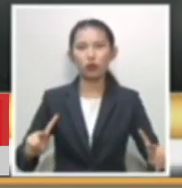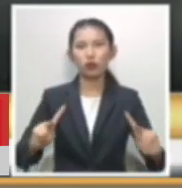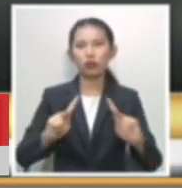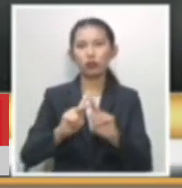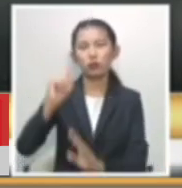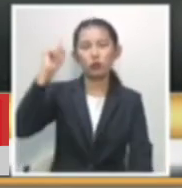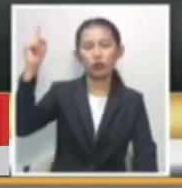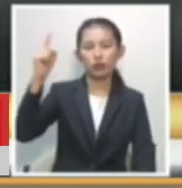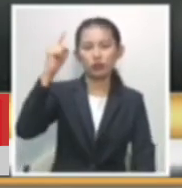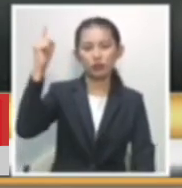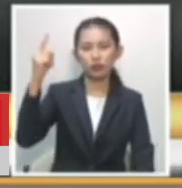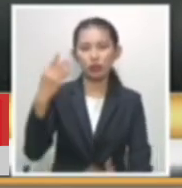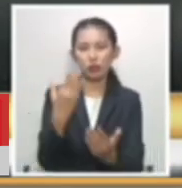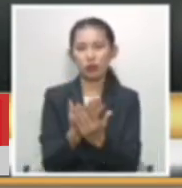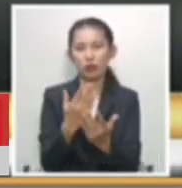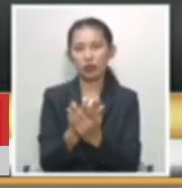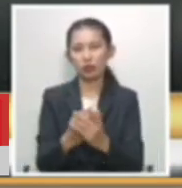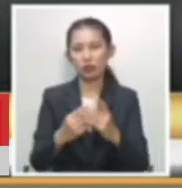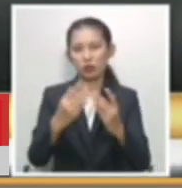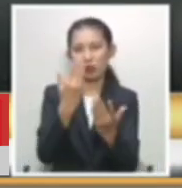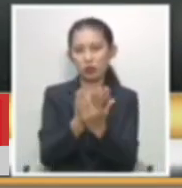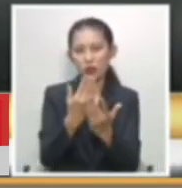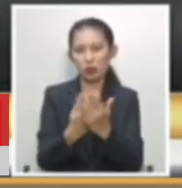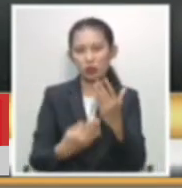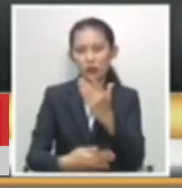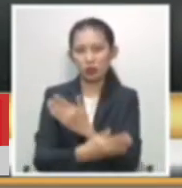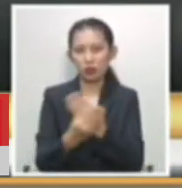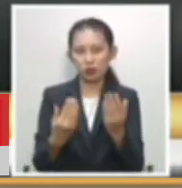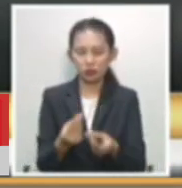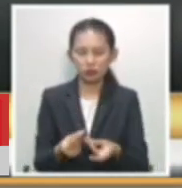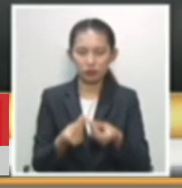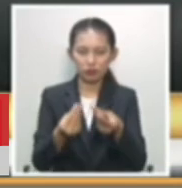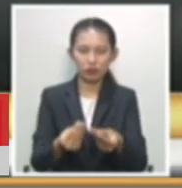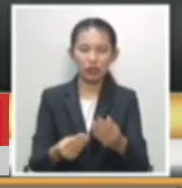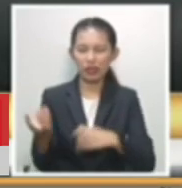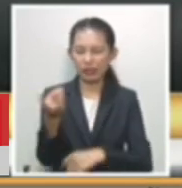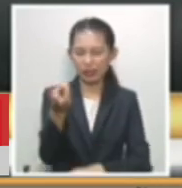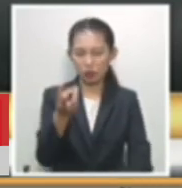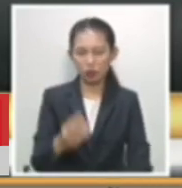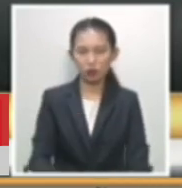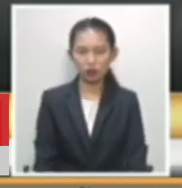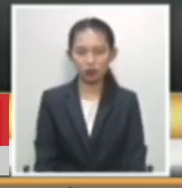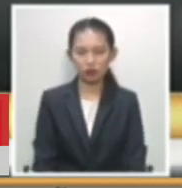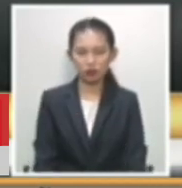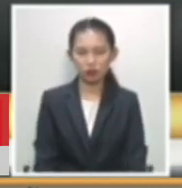เกือบน้อยที่สุดในบรรดาทุกๆกระทรวงเป็นจำนวน